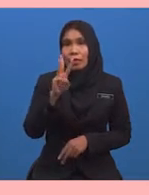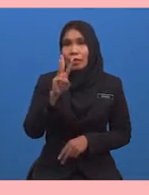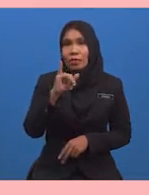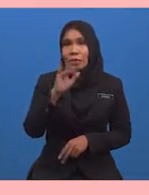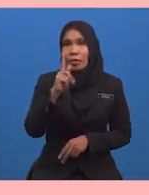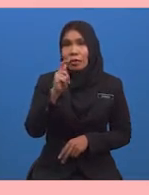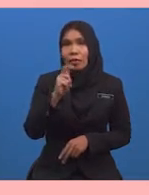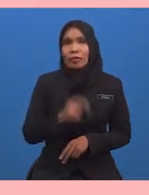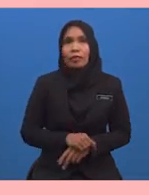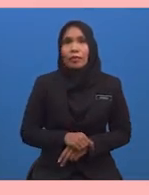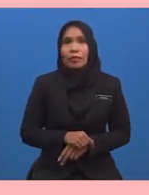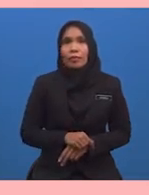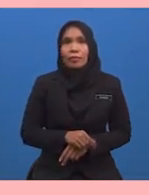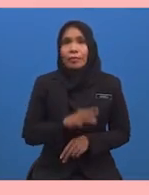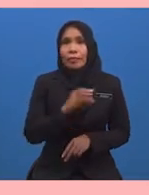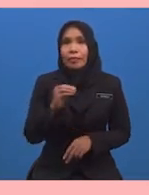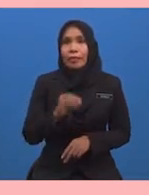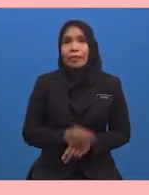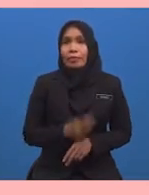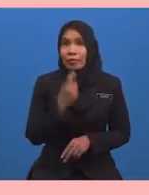Dataran Kedah Perlis.